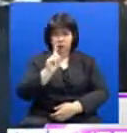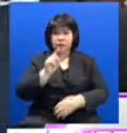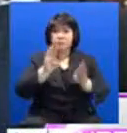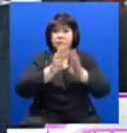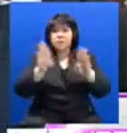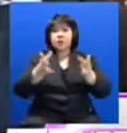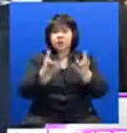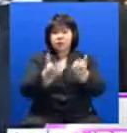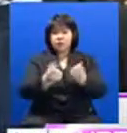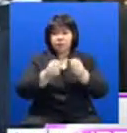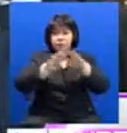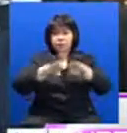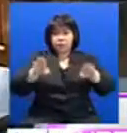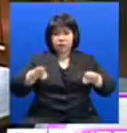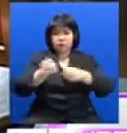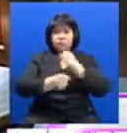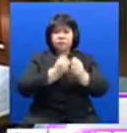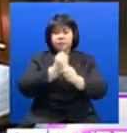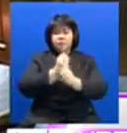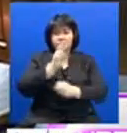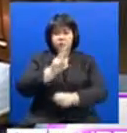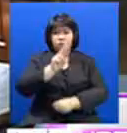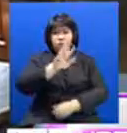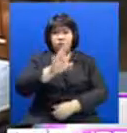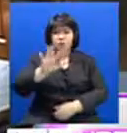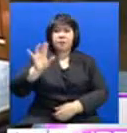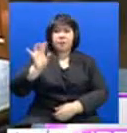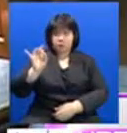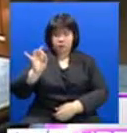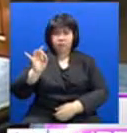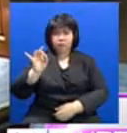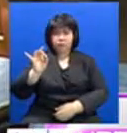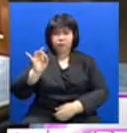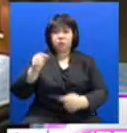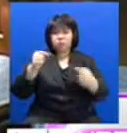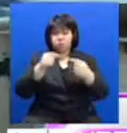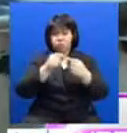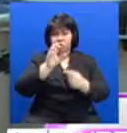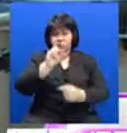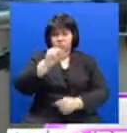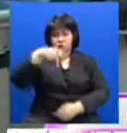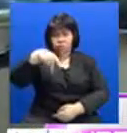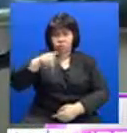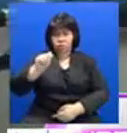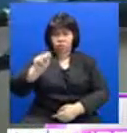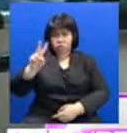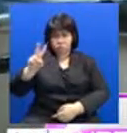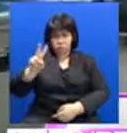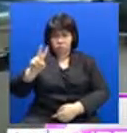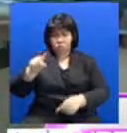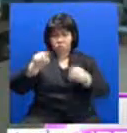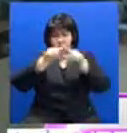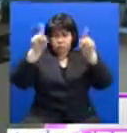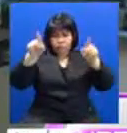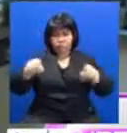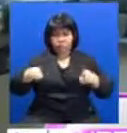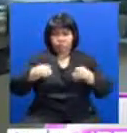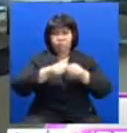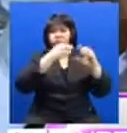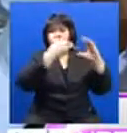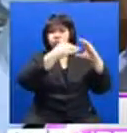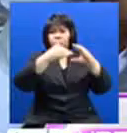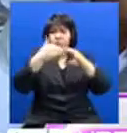นักเรียนเข้าศึกษาประจำปีการศึกษา2558ทางสพฐได้ส่งหนังสือเรื่องกฎระเบียบมาตรการและ